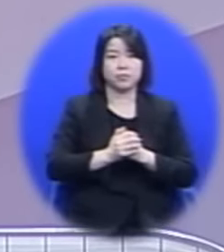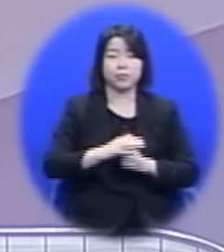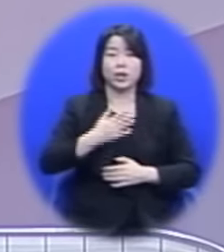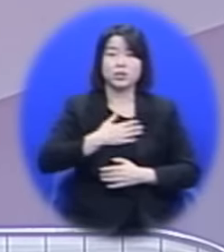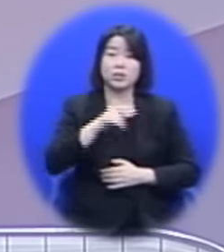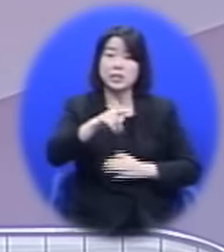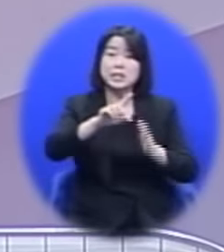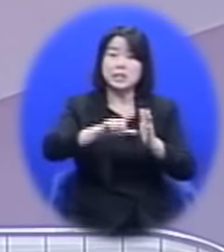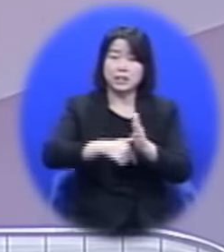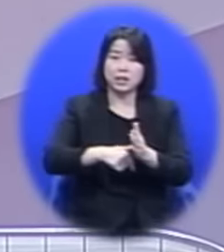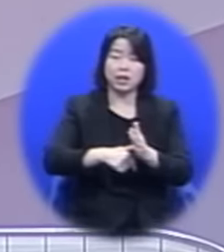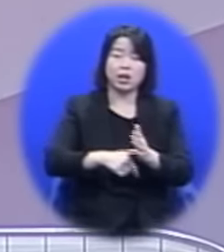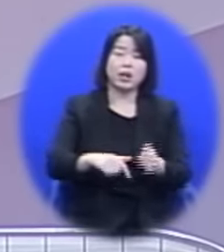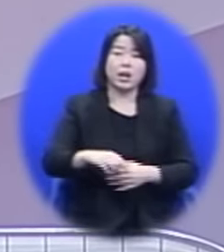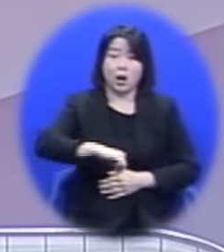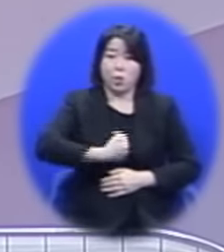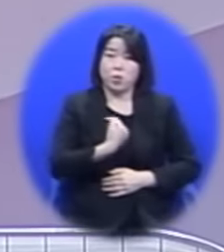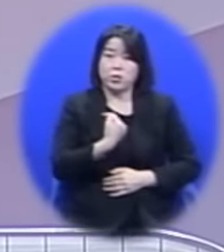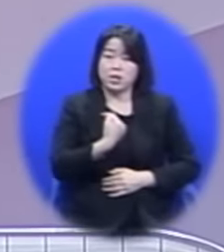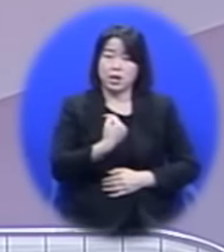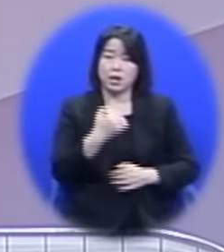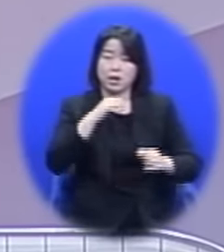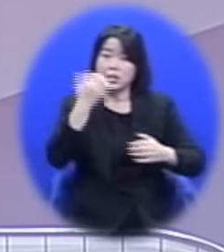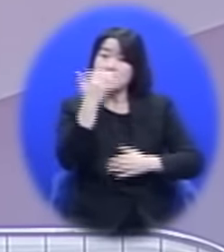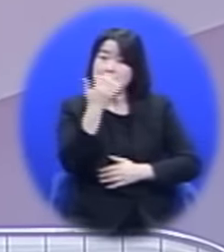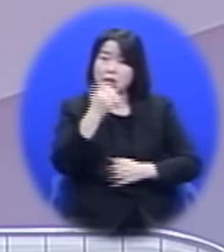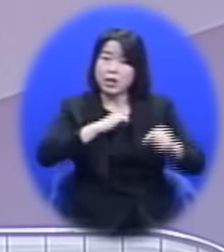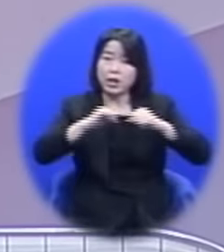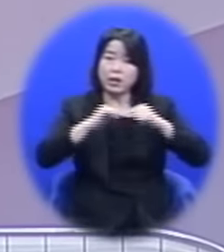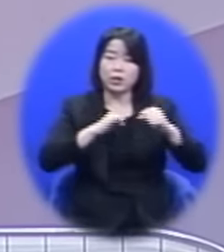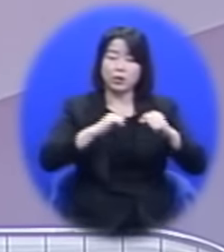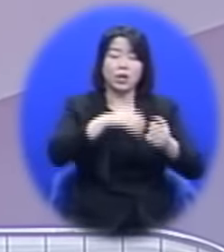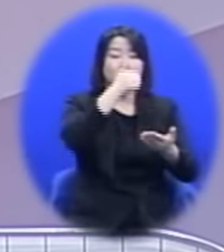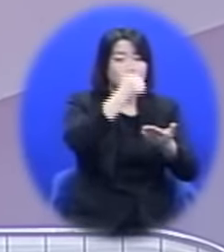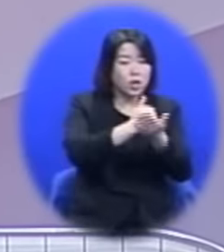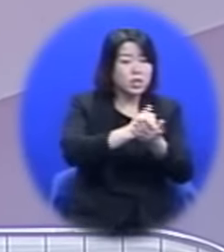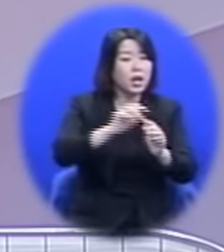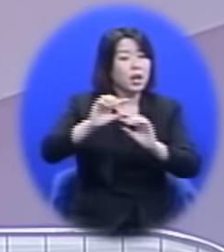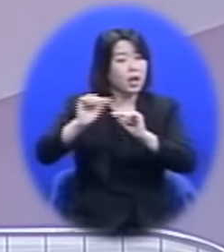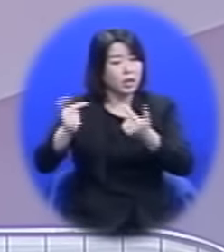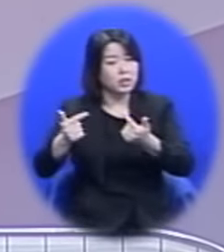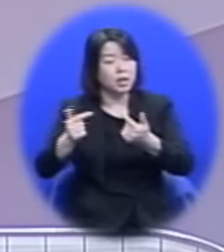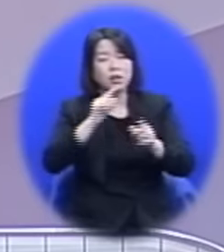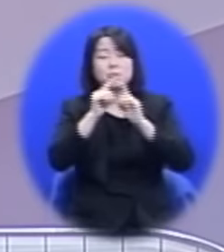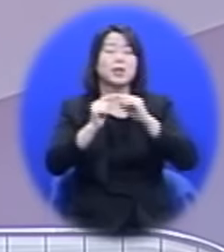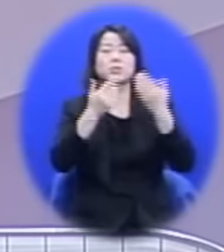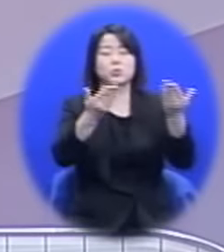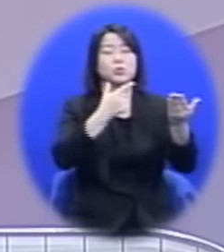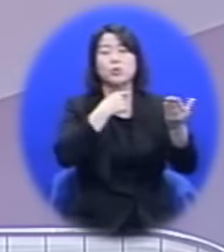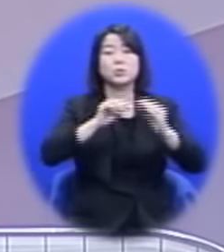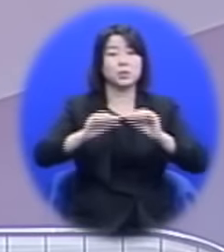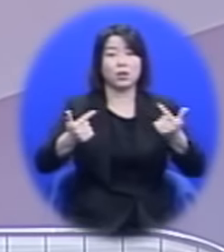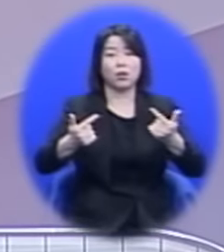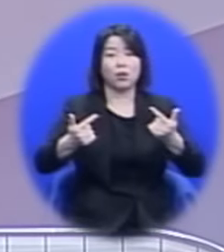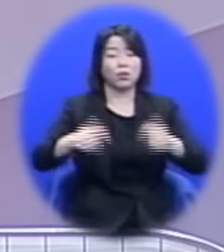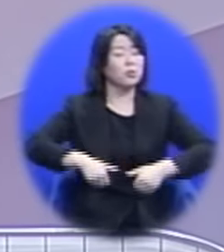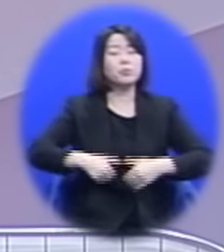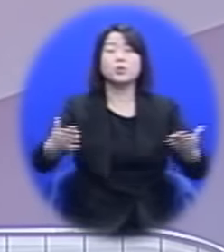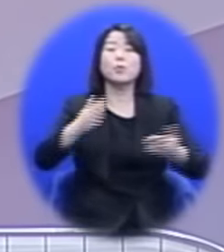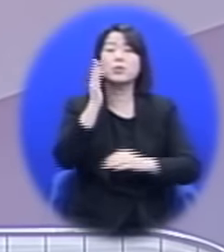저는 이 시간에 자유행위가 죄냐 아니냐는 것을 말씀하고 싶지 않습니다. 그건 불필요한